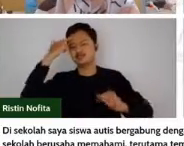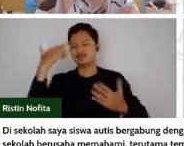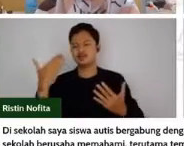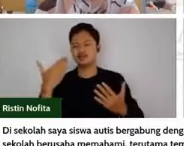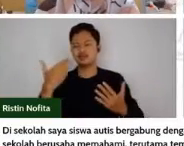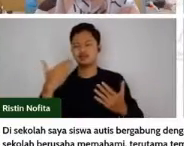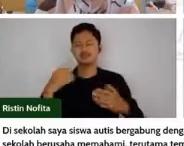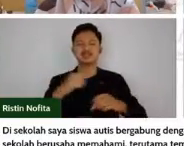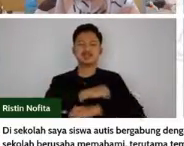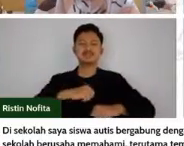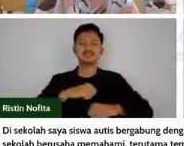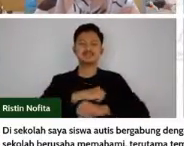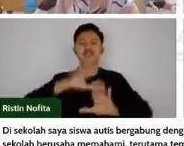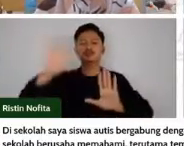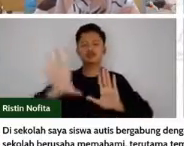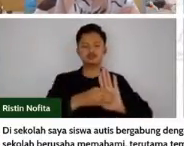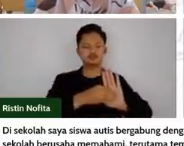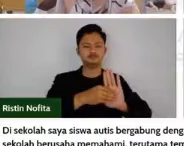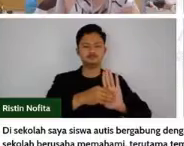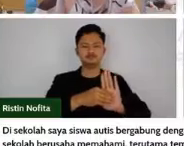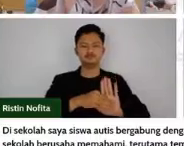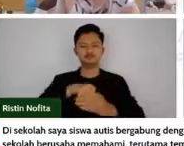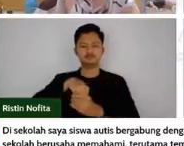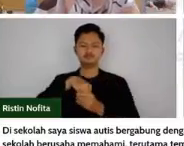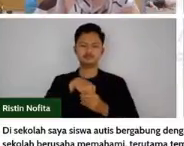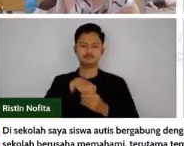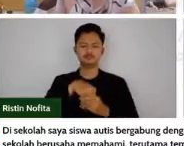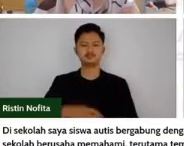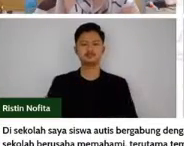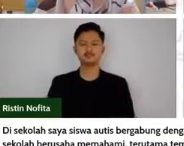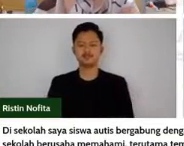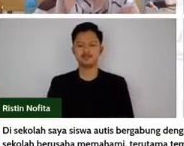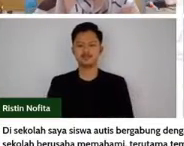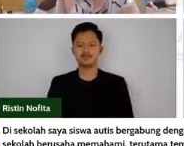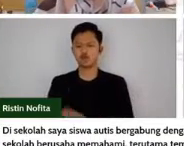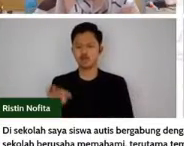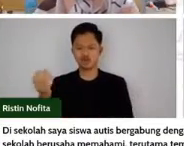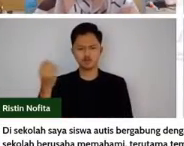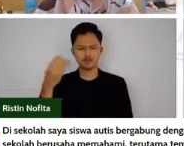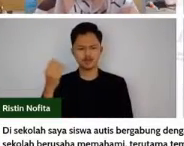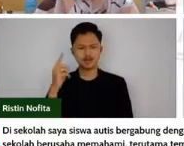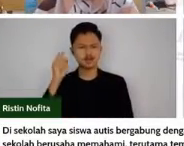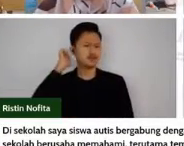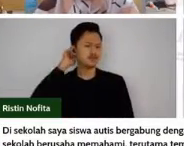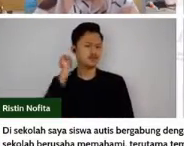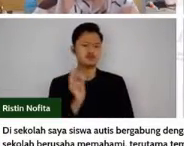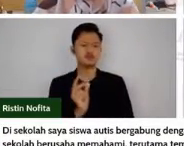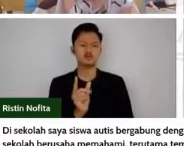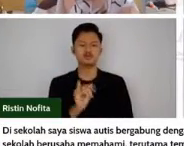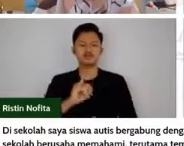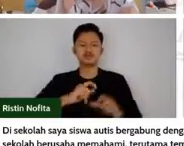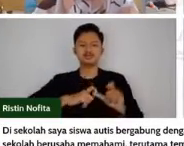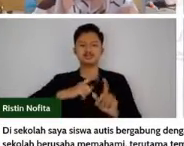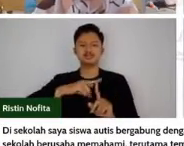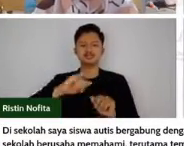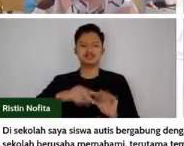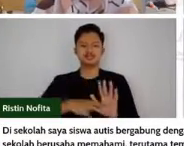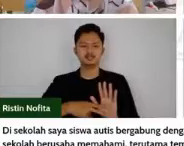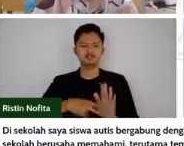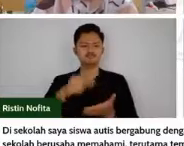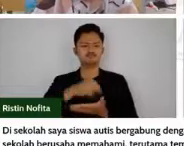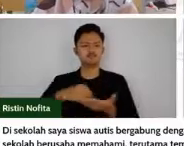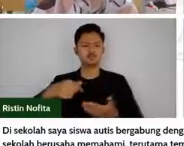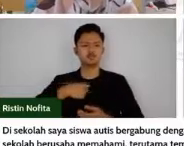gitu. Terima kasih. Ini ada komentar dari Ibu Ristin Novita, katanya, di sekolah saya